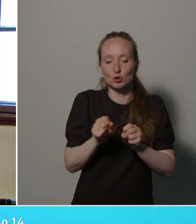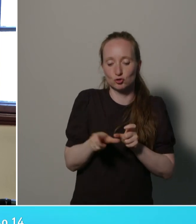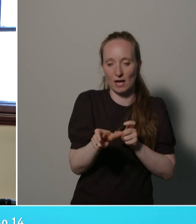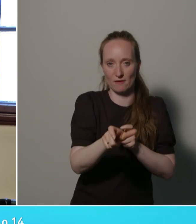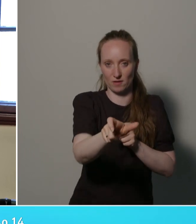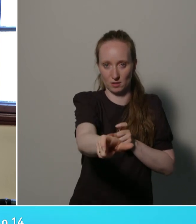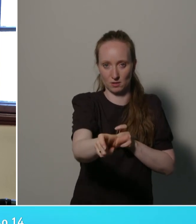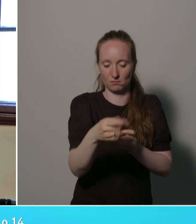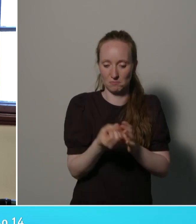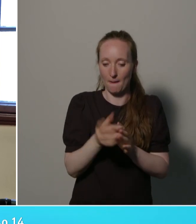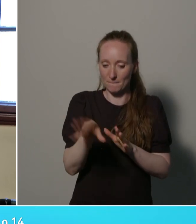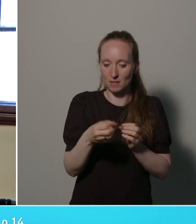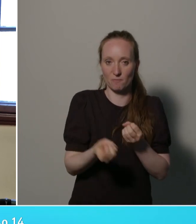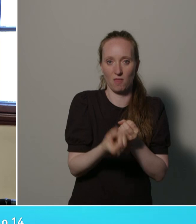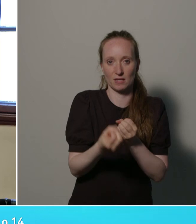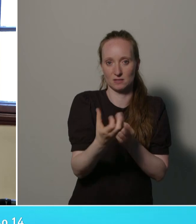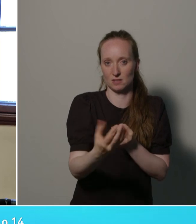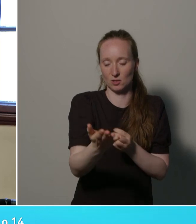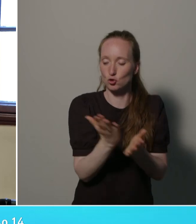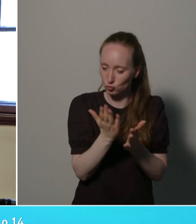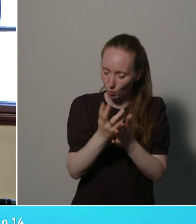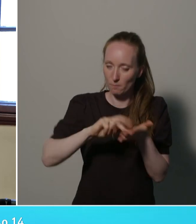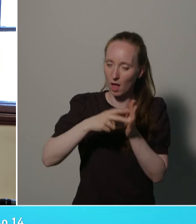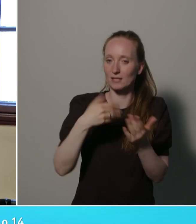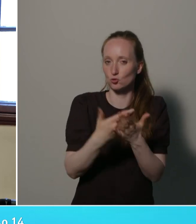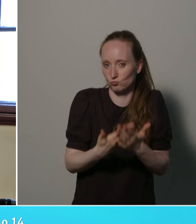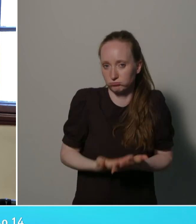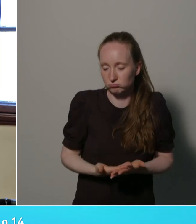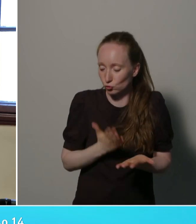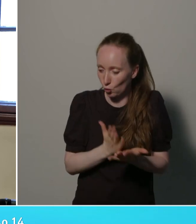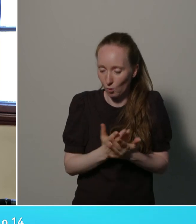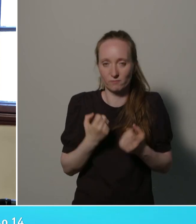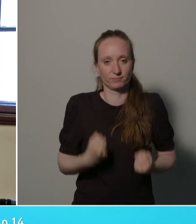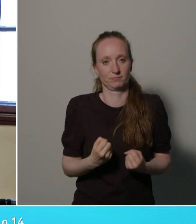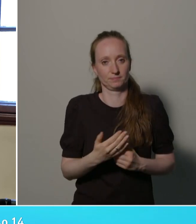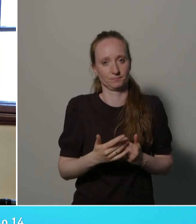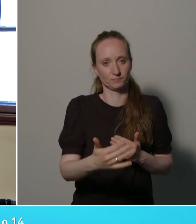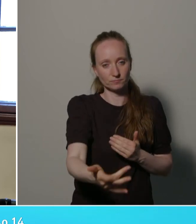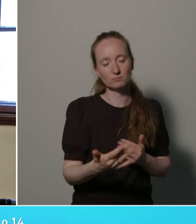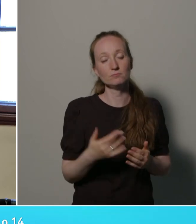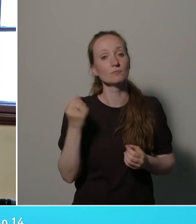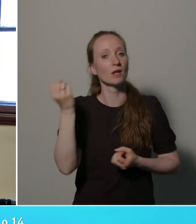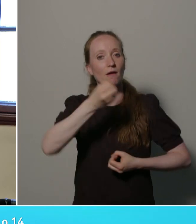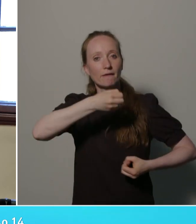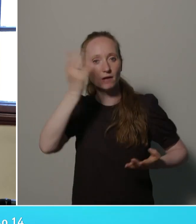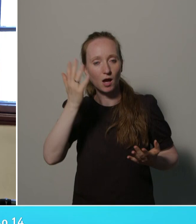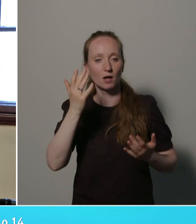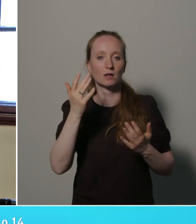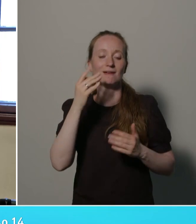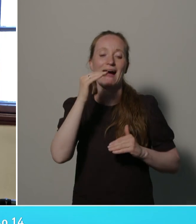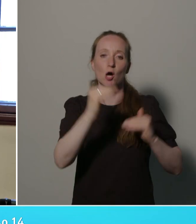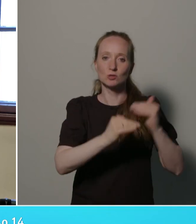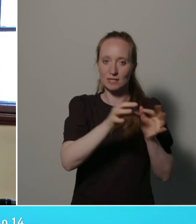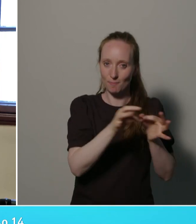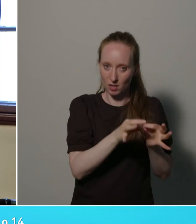daher hat man dort schon sehr genau hingeguckt. Und klar, am Ende bleibt natürlich auch trotz der